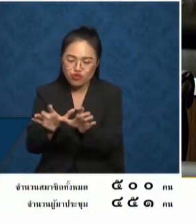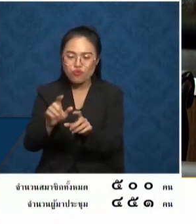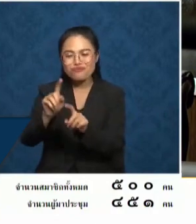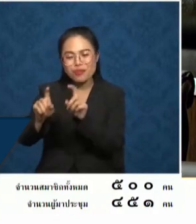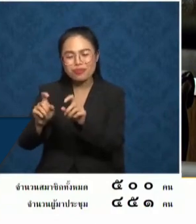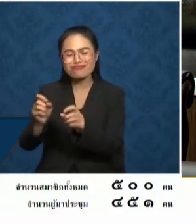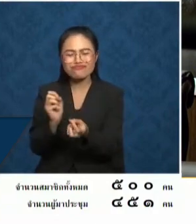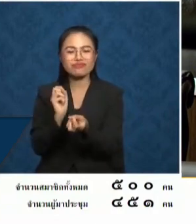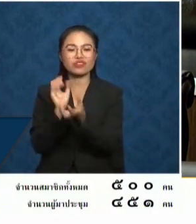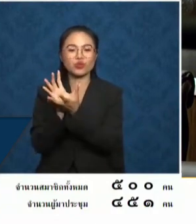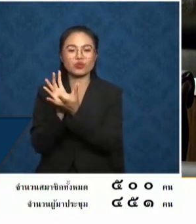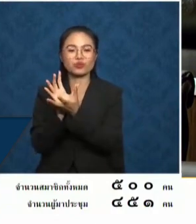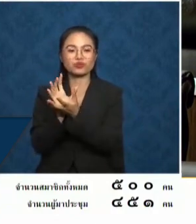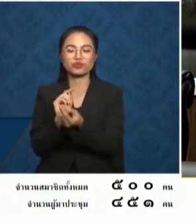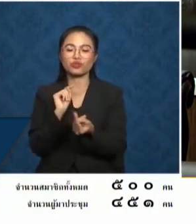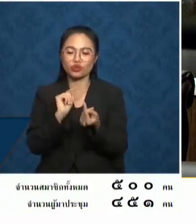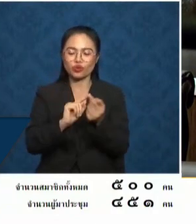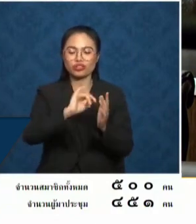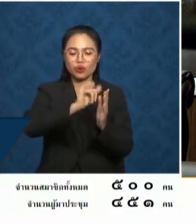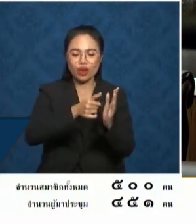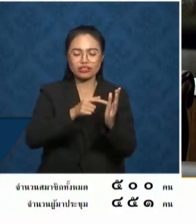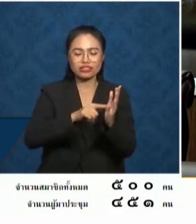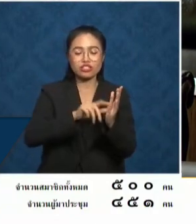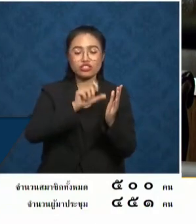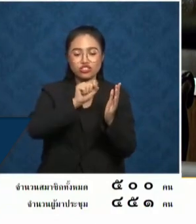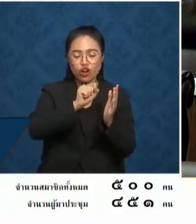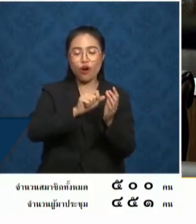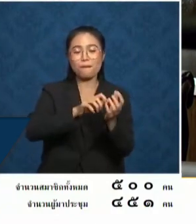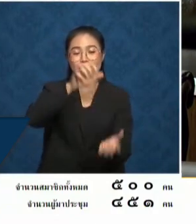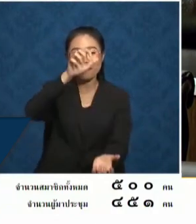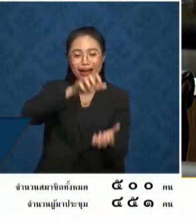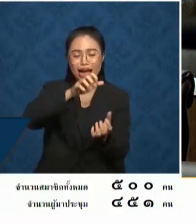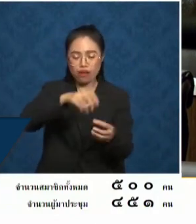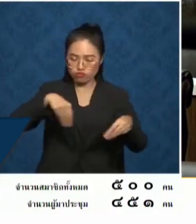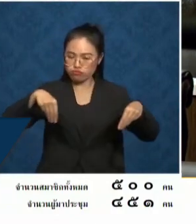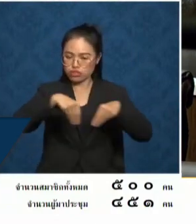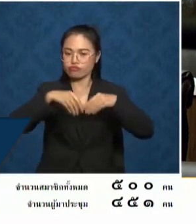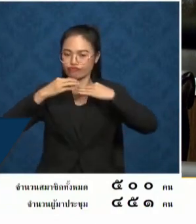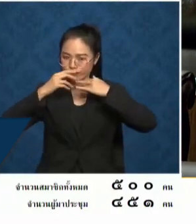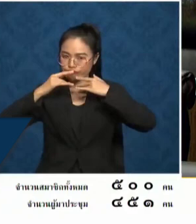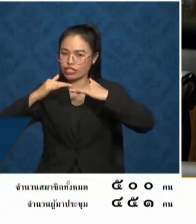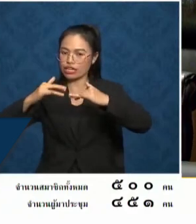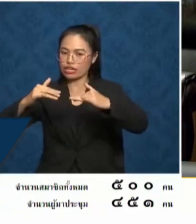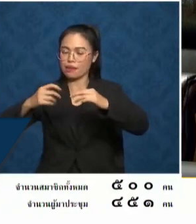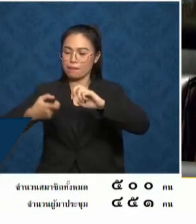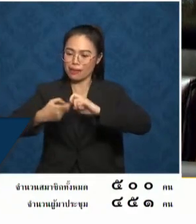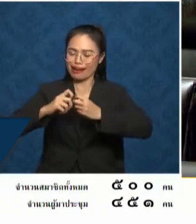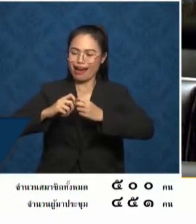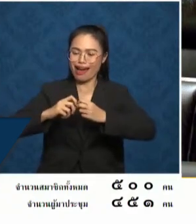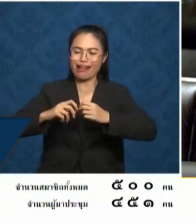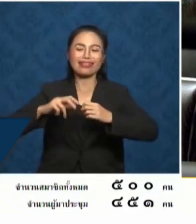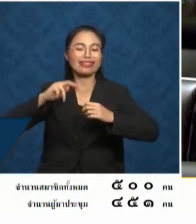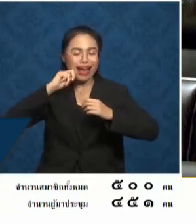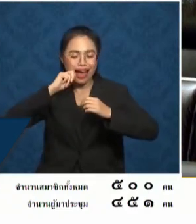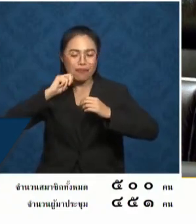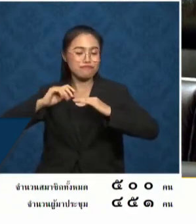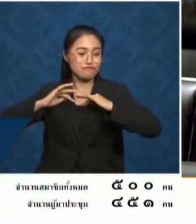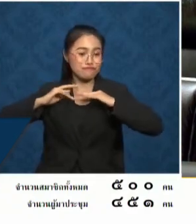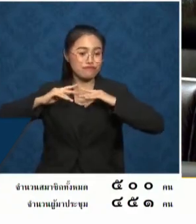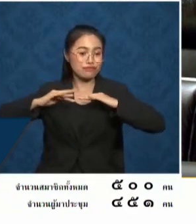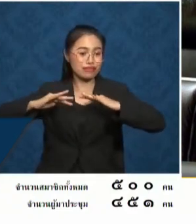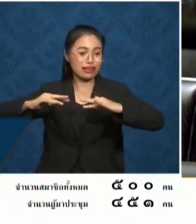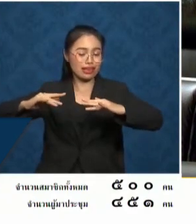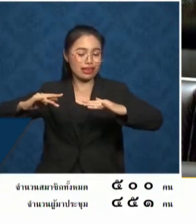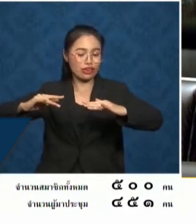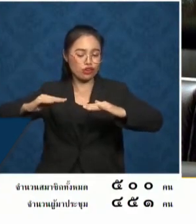ประธานครับพื้นที่อำเภอพระสมุทรเจดียจังหวัดสมุทรปราการเราอยู่ติดทะเลเรามีปัญหาน้ำทะเลหนุนขึ้นลง